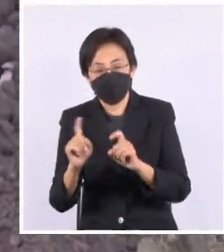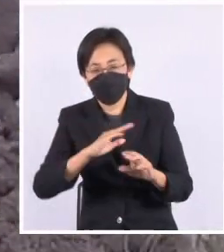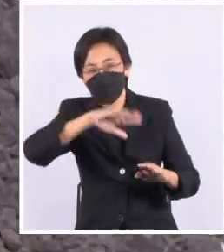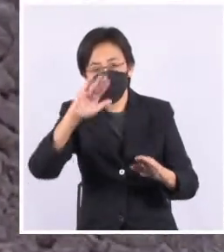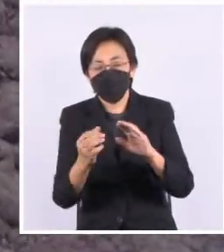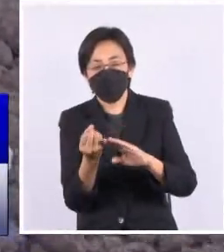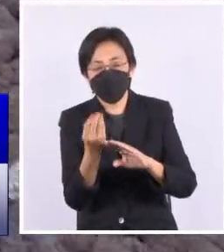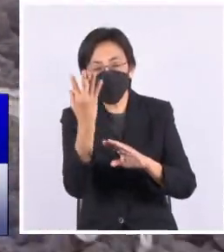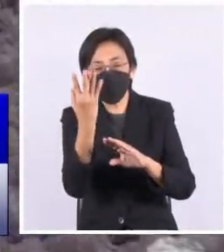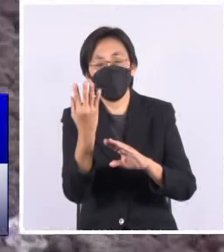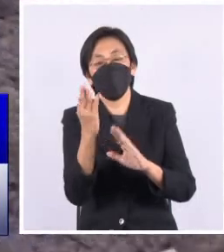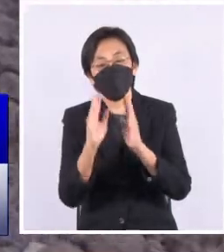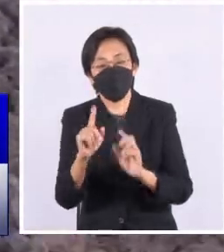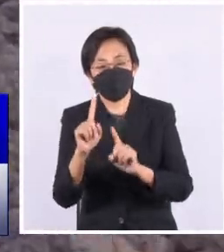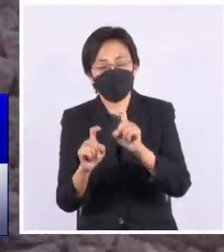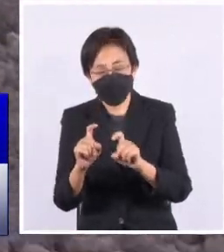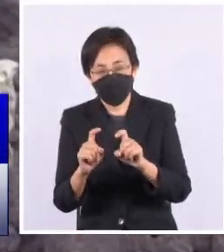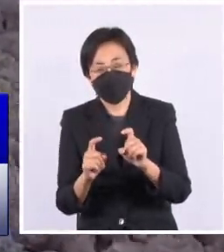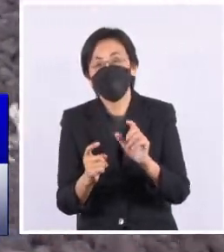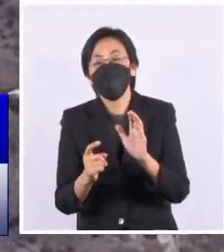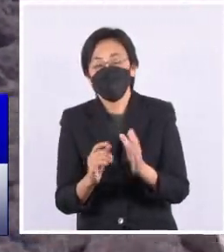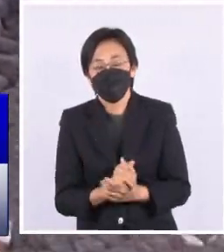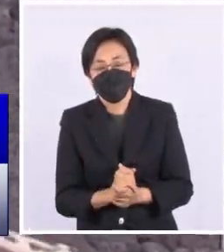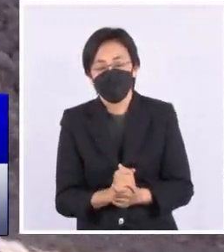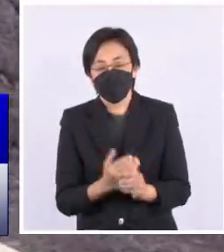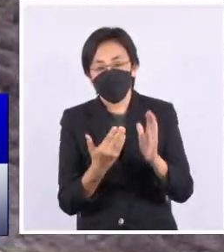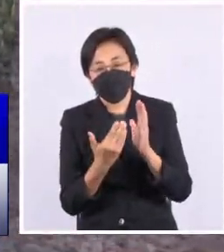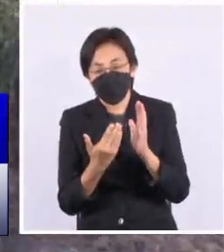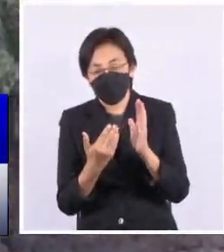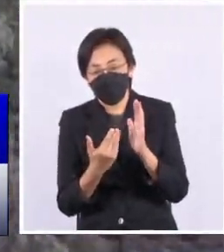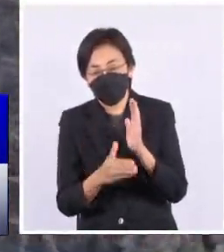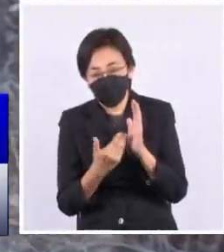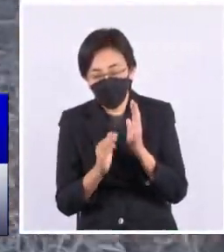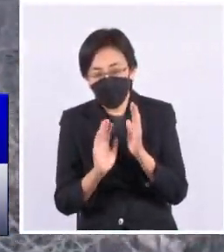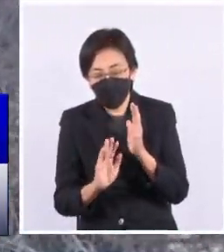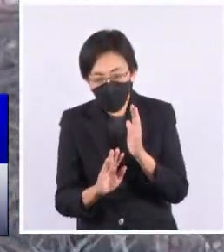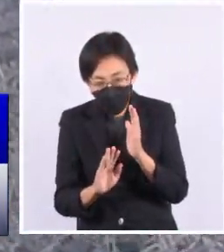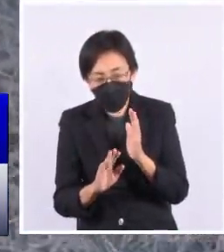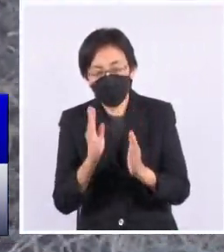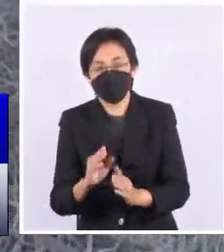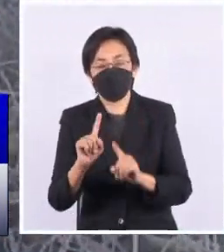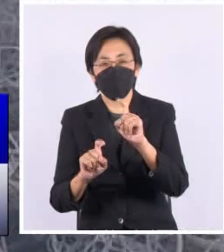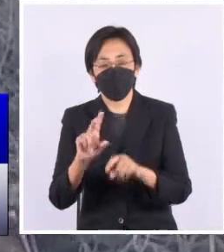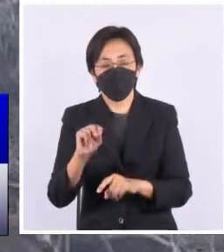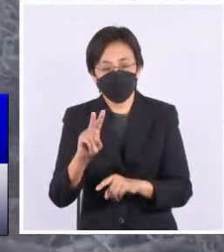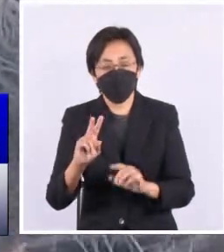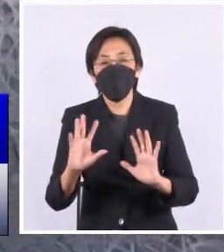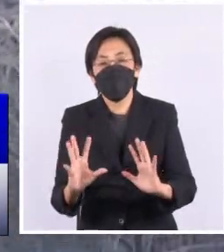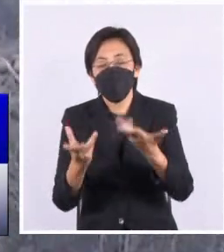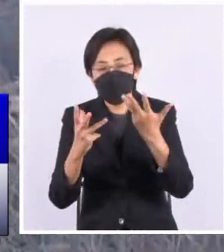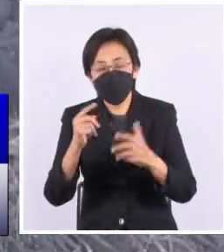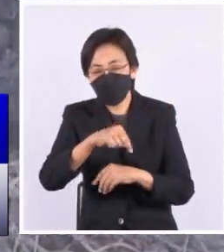ปะทุอย่างรุนแรงในภาคตะวันออกของประเทศเพิ่มเป็นอย่างน้อย 32คนเข้าไปแล้วและยังมีผู้สูญหายอีกจำนวนมาก